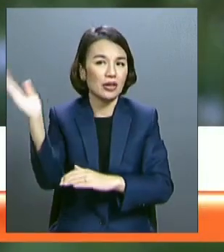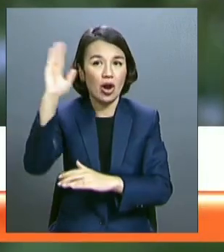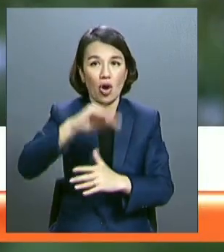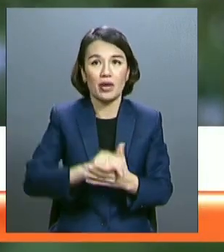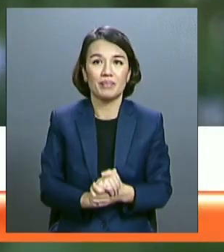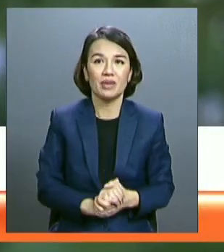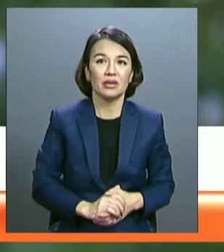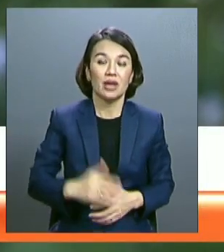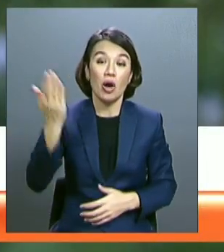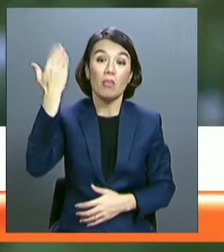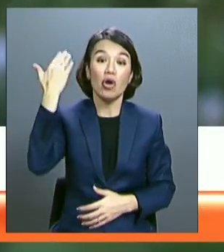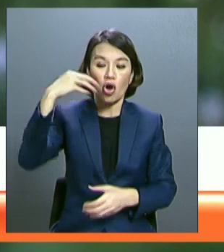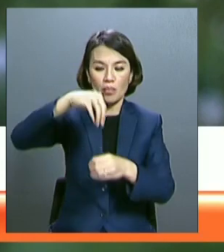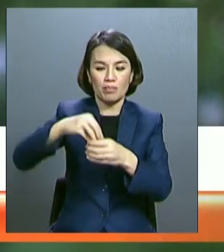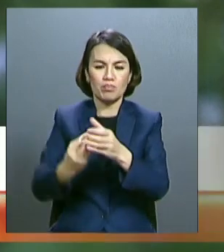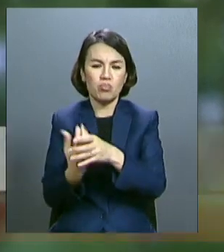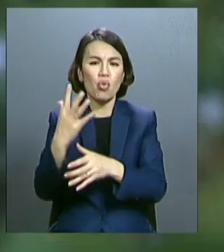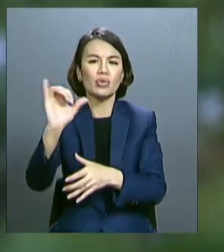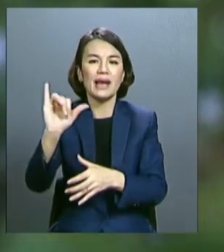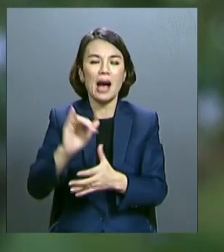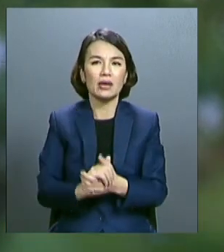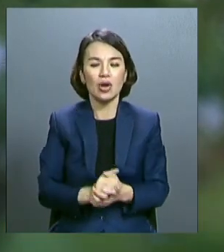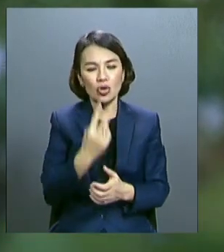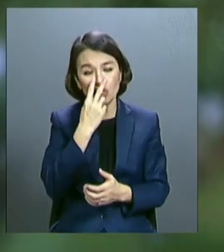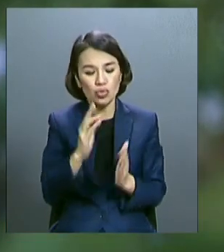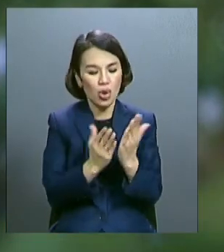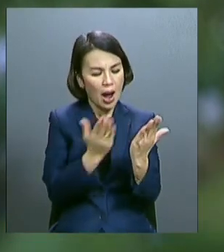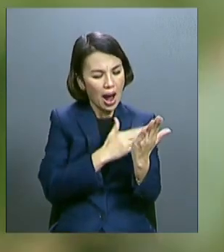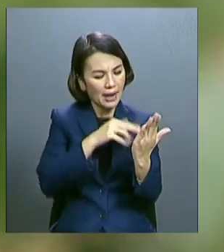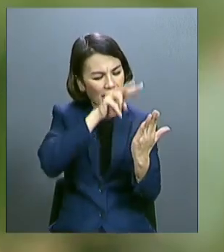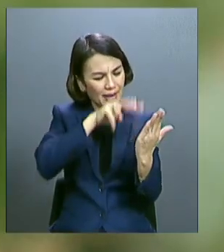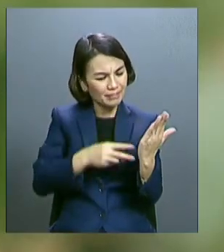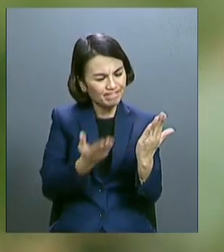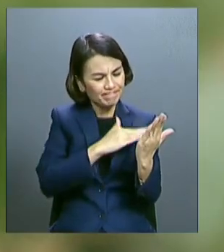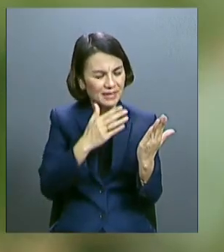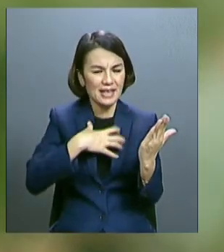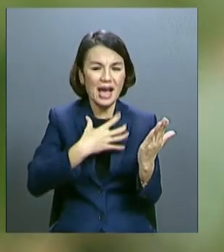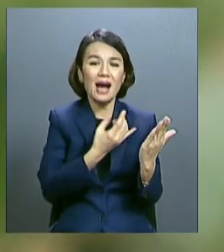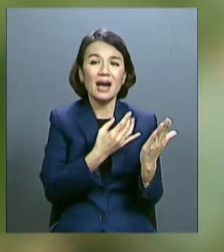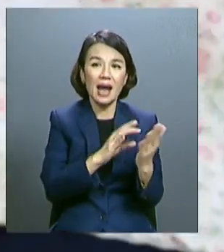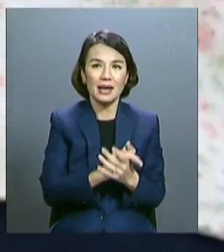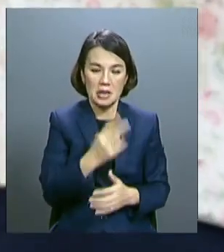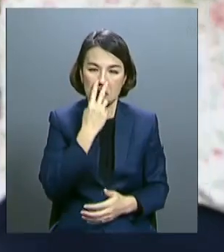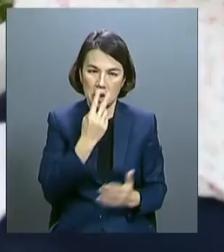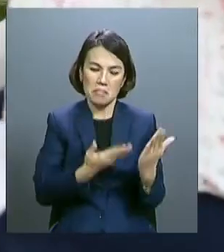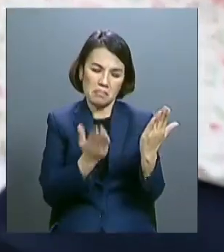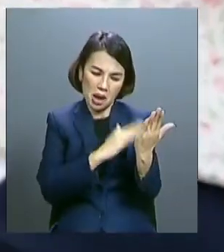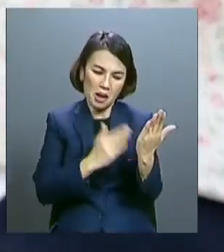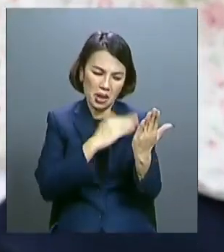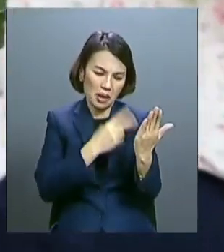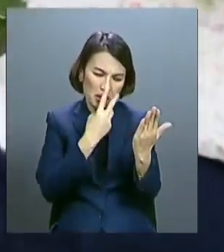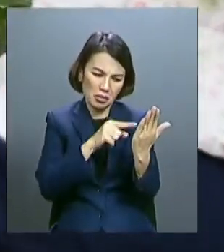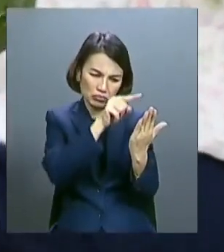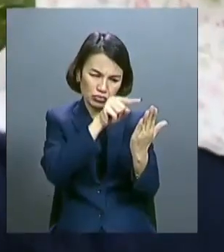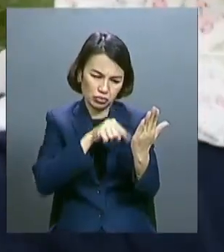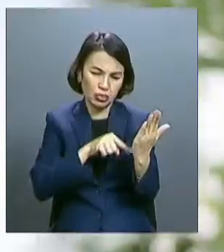ก็ศึกษาอยู่พักนึงค่ะพักใหญ่ๆ ในการที่จะดูว่าเราจะปลูกอะไรไปเจอฝรั่งกิมจูเนี่ยค่ะแล้วก็ไปมันก็เลยว่าได้กลับ